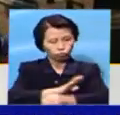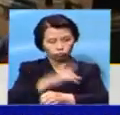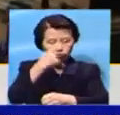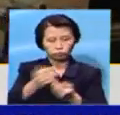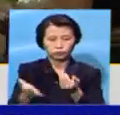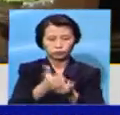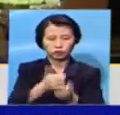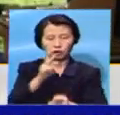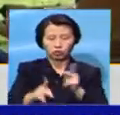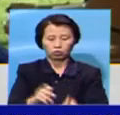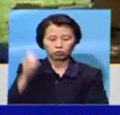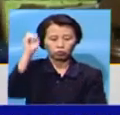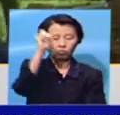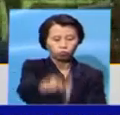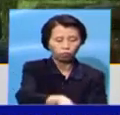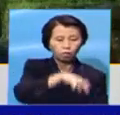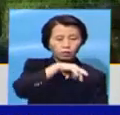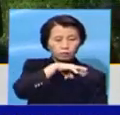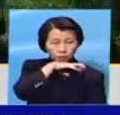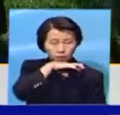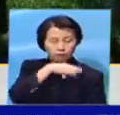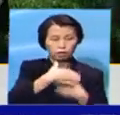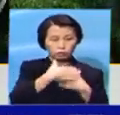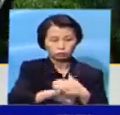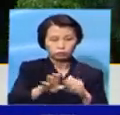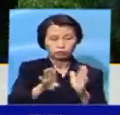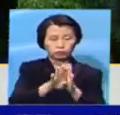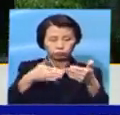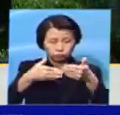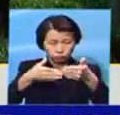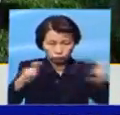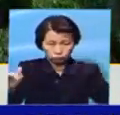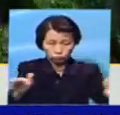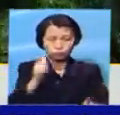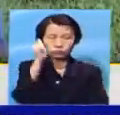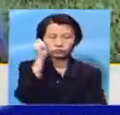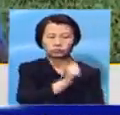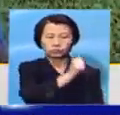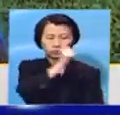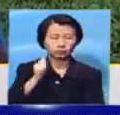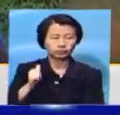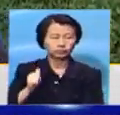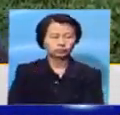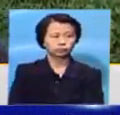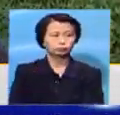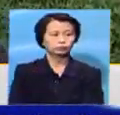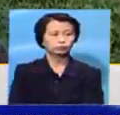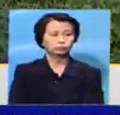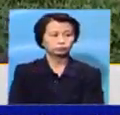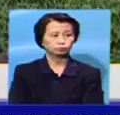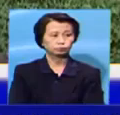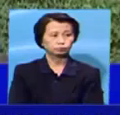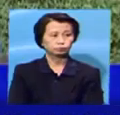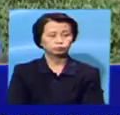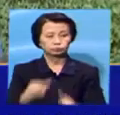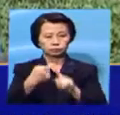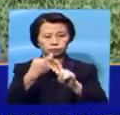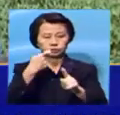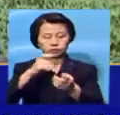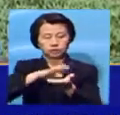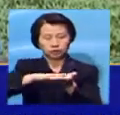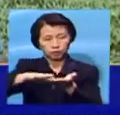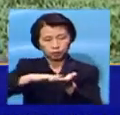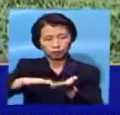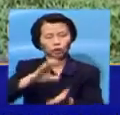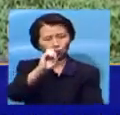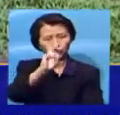memudahkan orang ramai membuang sisa pepejal selepas berbuka puasa daripada segi kebersihan